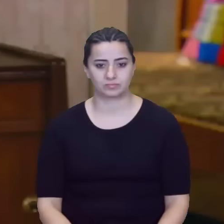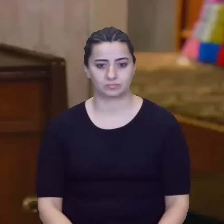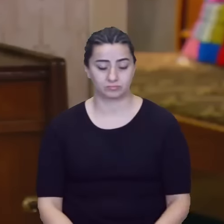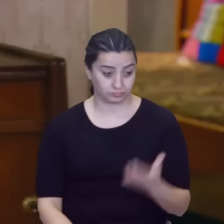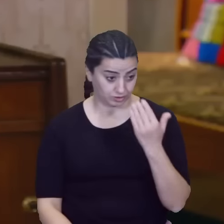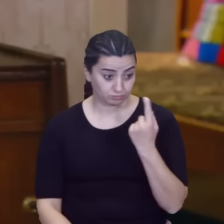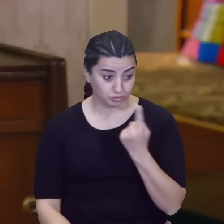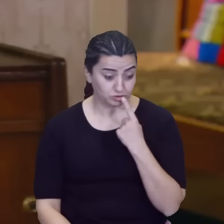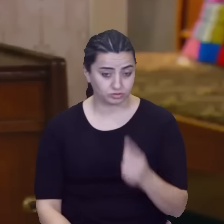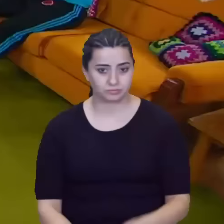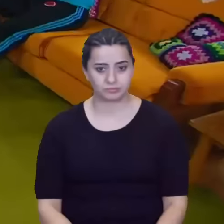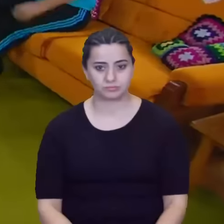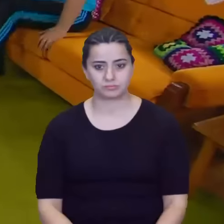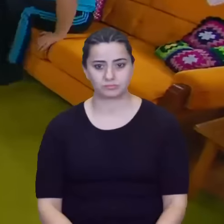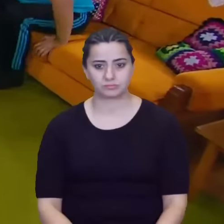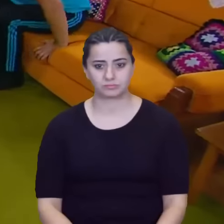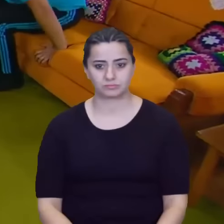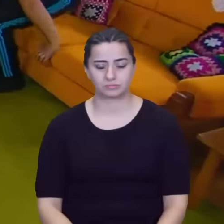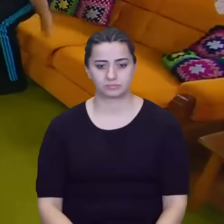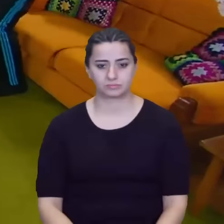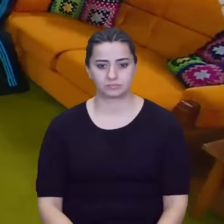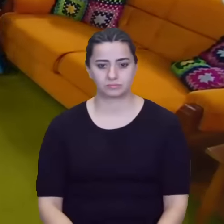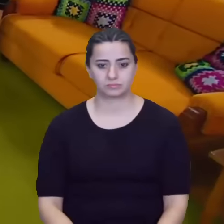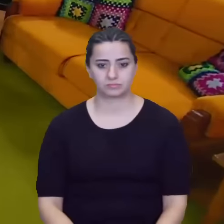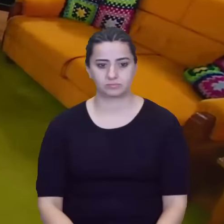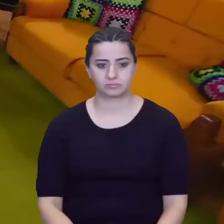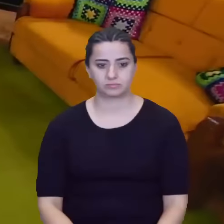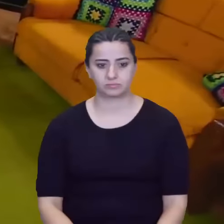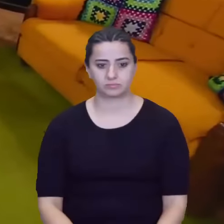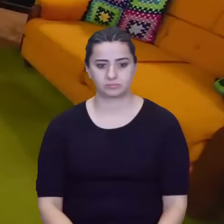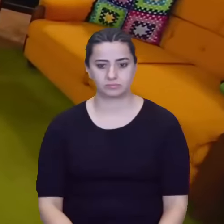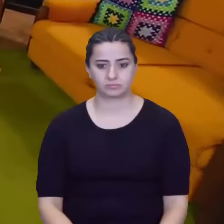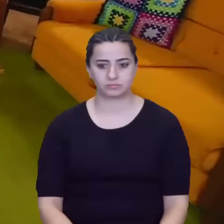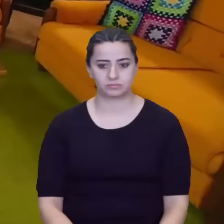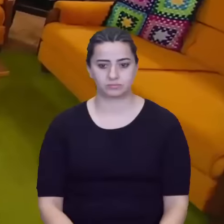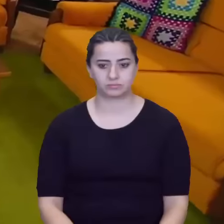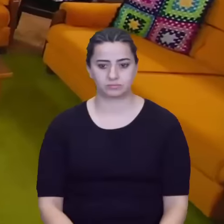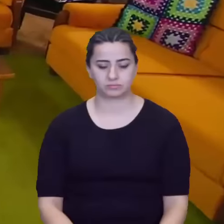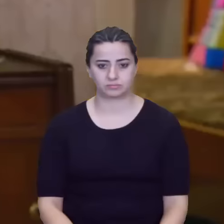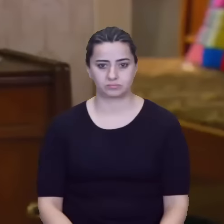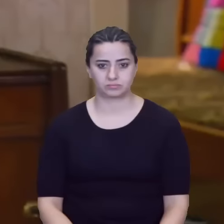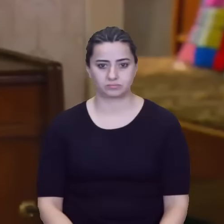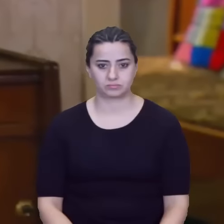Gel böyle gel. Bir şey söyleyeceğim. Çağatay karşısındaki ikili koltuktan kalkıp arada kalan kanepeye yakınına geçti.